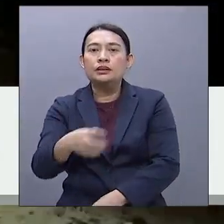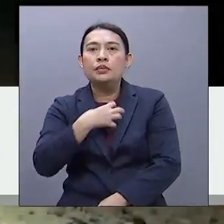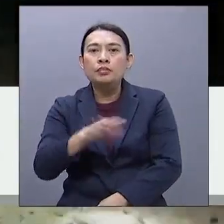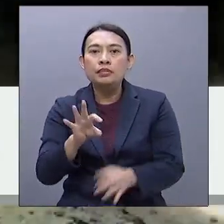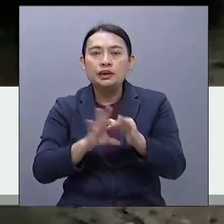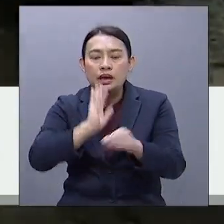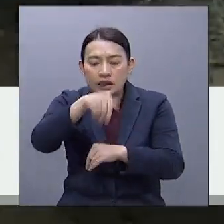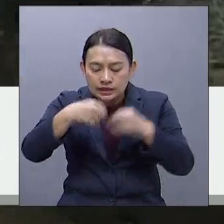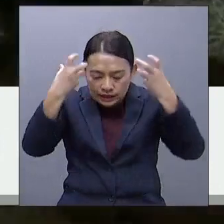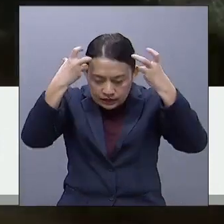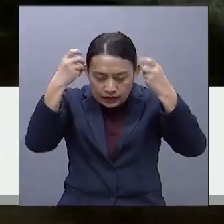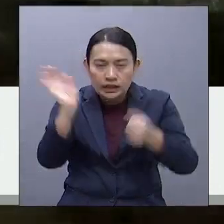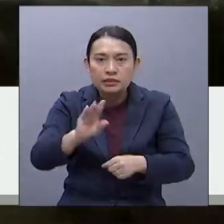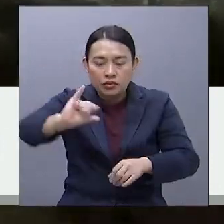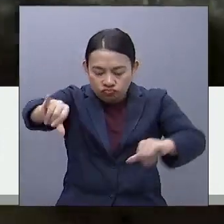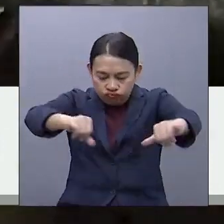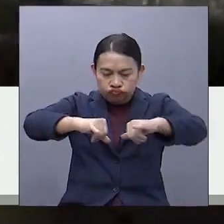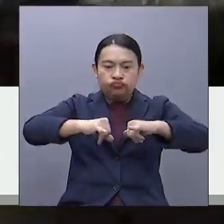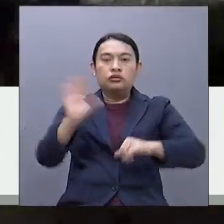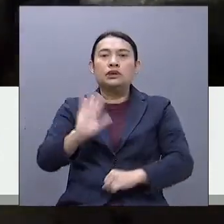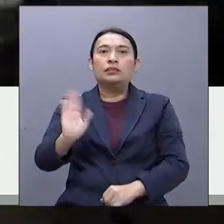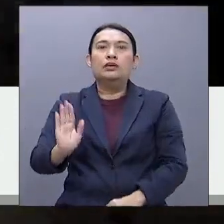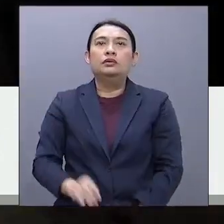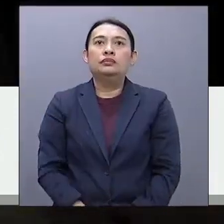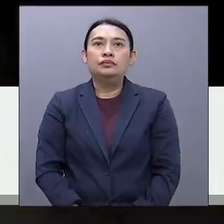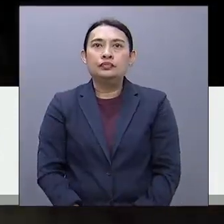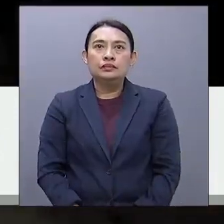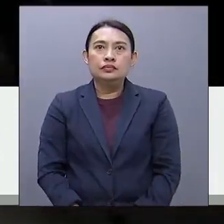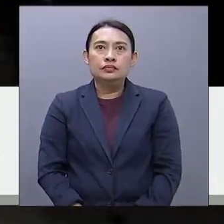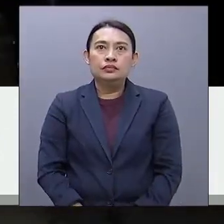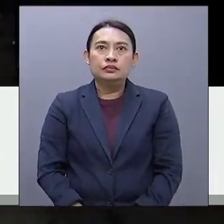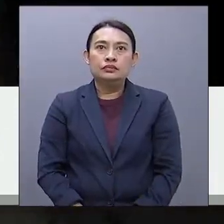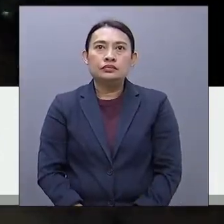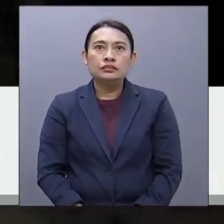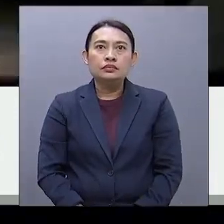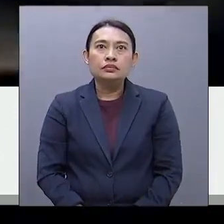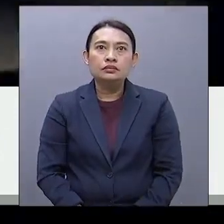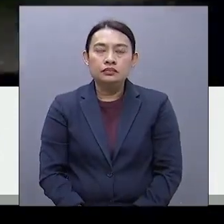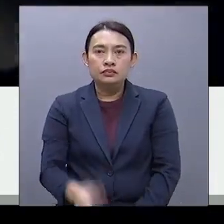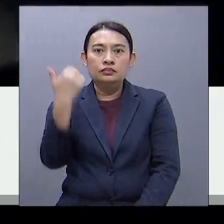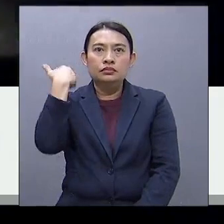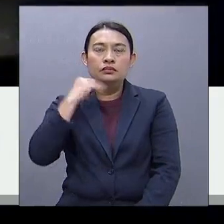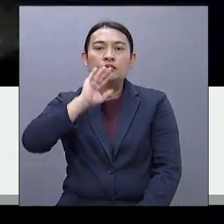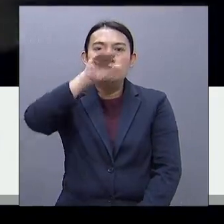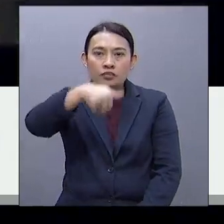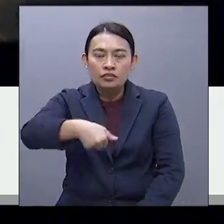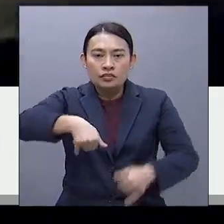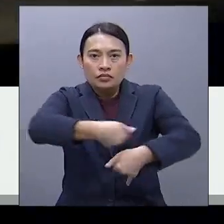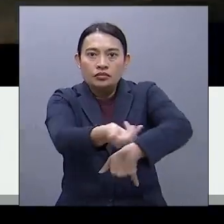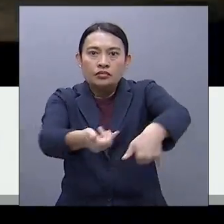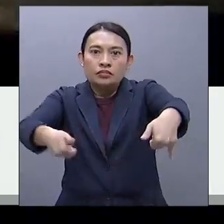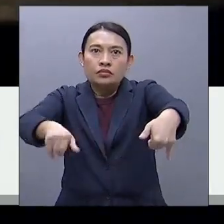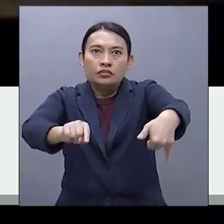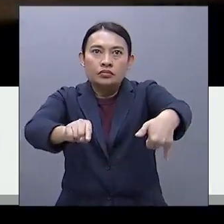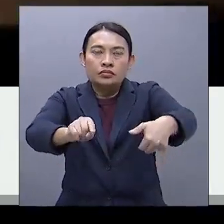ช้างเครียดแล้วก็ย้อนกลับมาทำร้ายเจ้าหน้าที่นะคะในเบื้องต้นมีเพียงช้างป่าชุดใหญ่ที่ยอมอพย